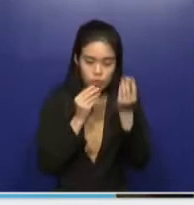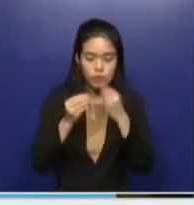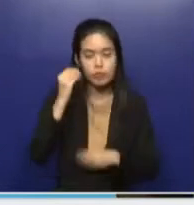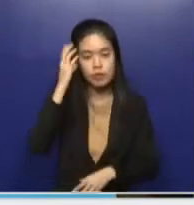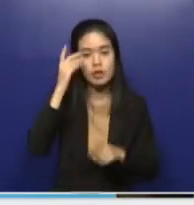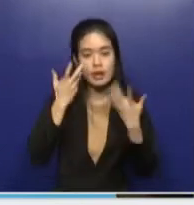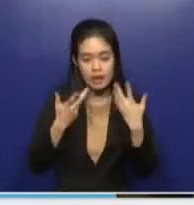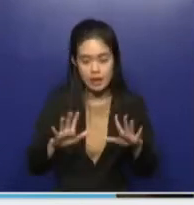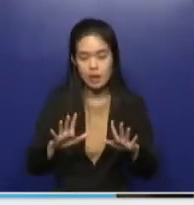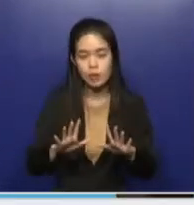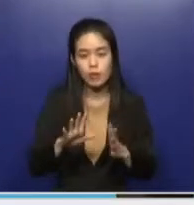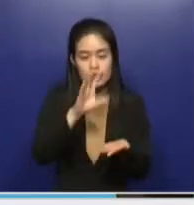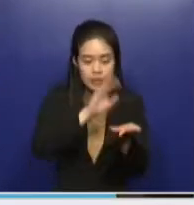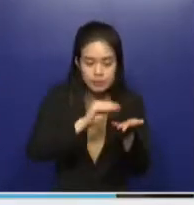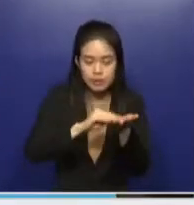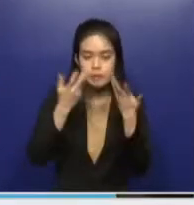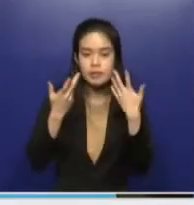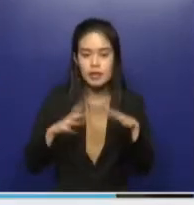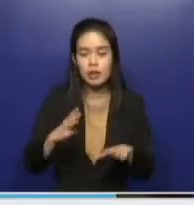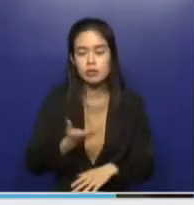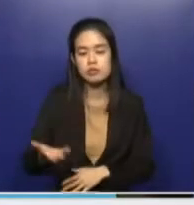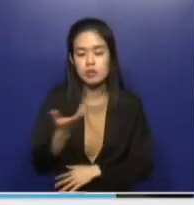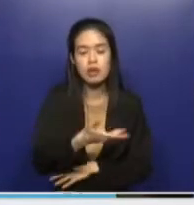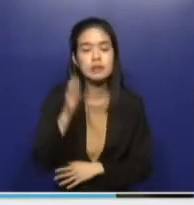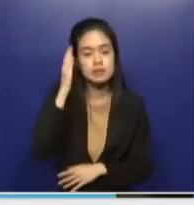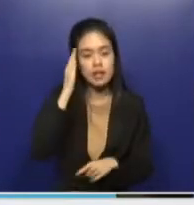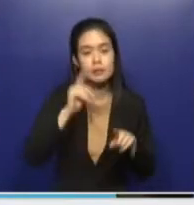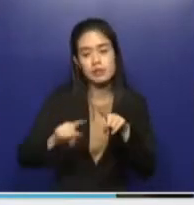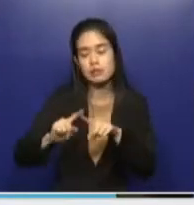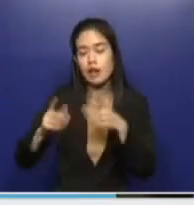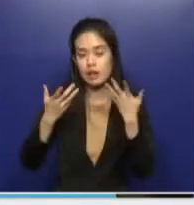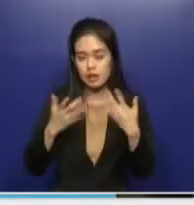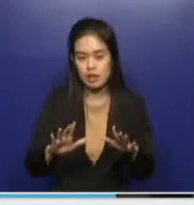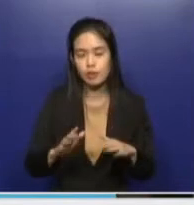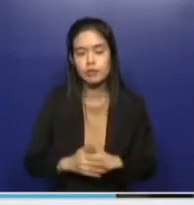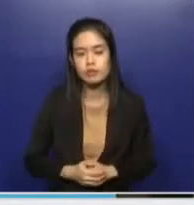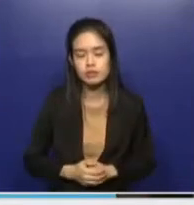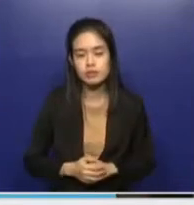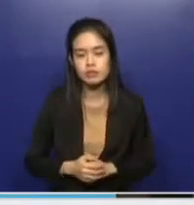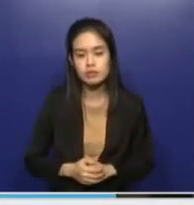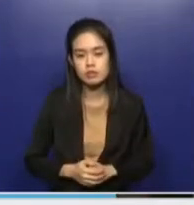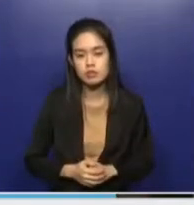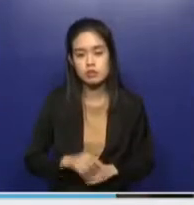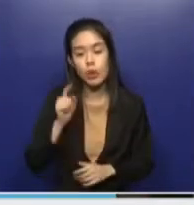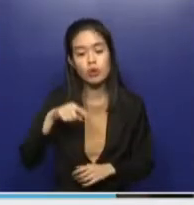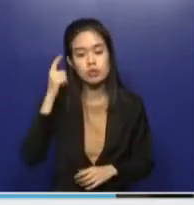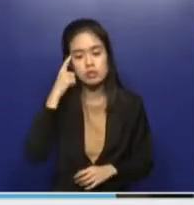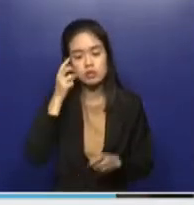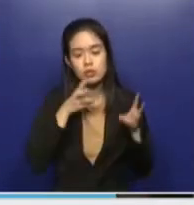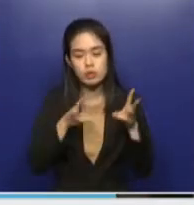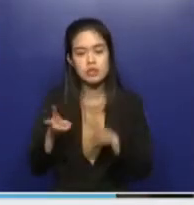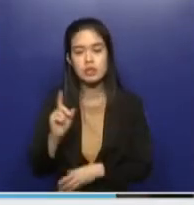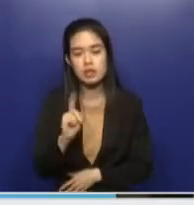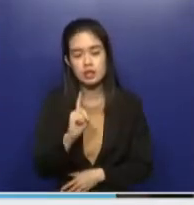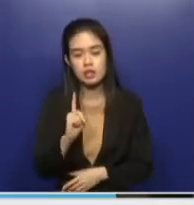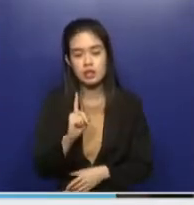เราเห็นข้อมูลแล้วเรารับทราบความเห็นที่แตกต่างทั้งหมดแล้ว สิ่งที่เราจะต้องคิดก็คือว่าเราจะประสาน